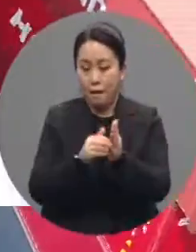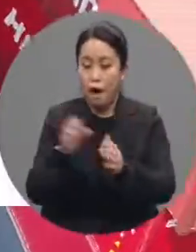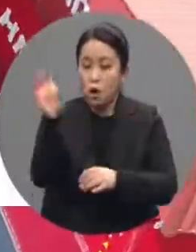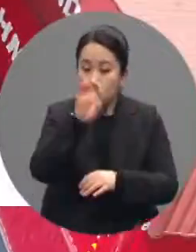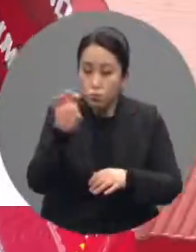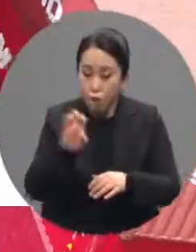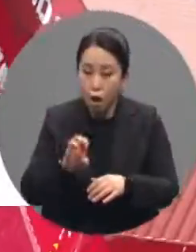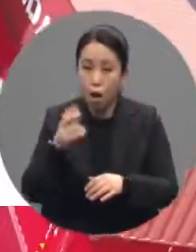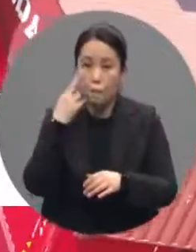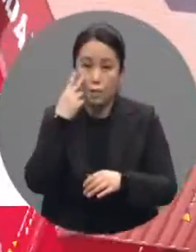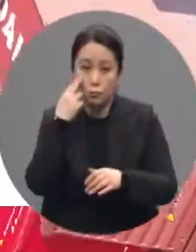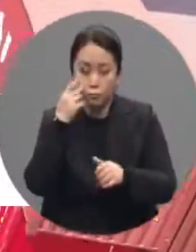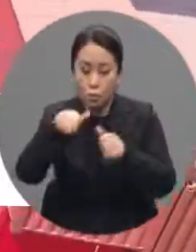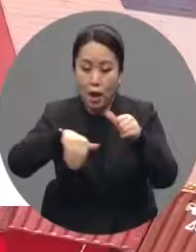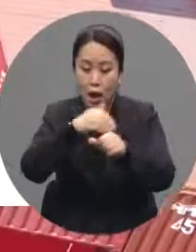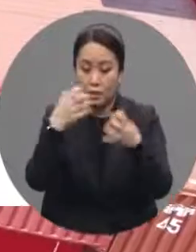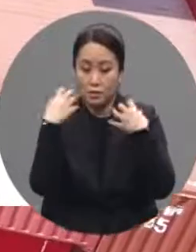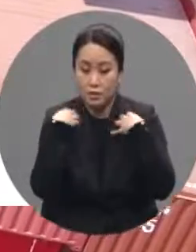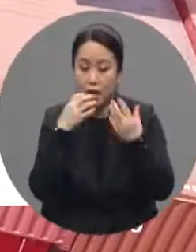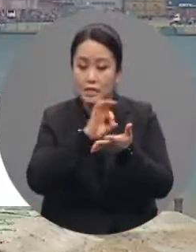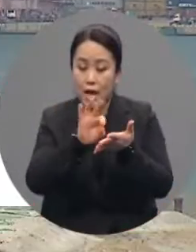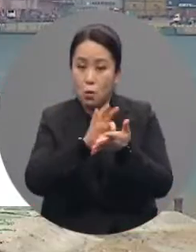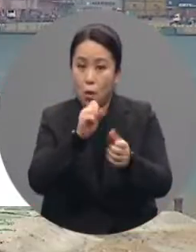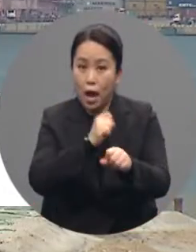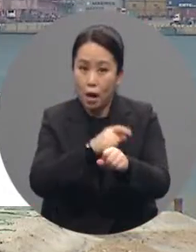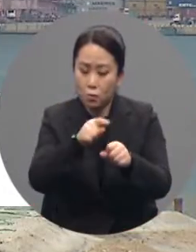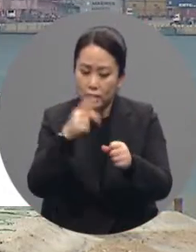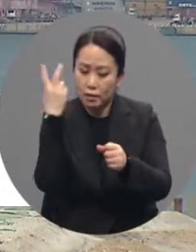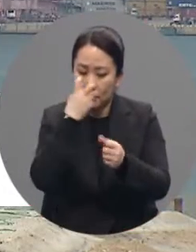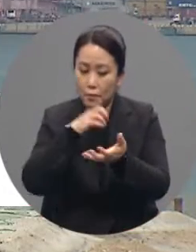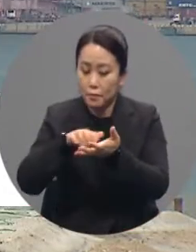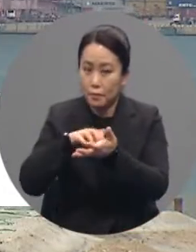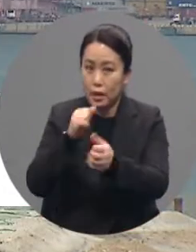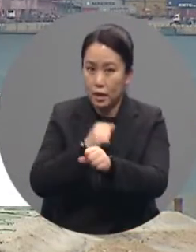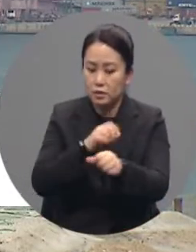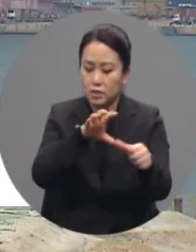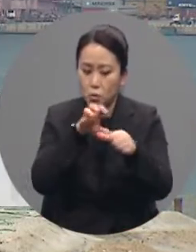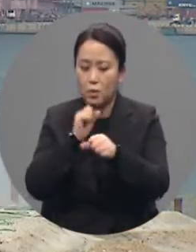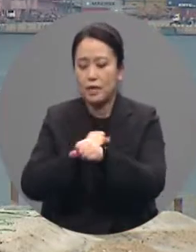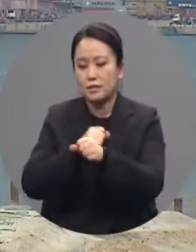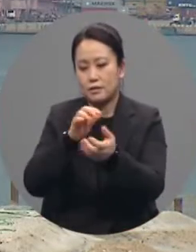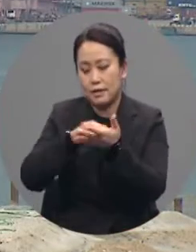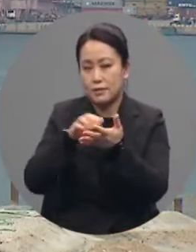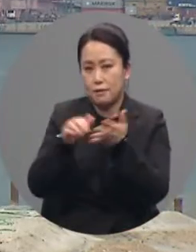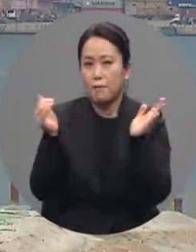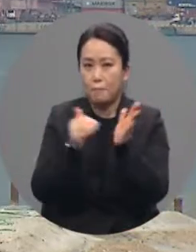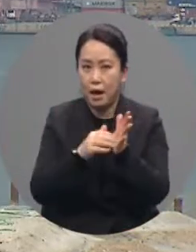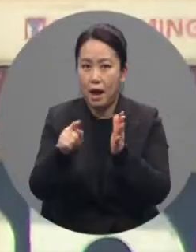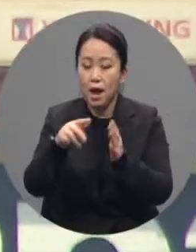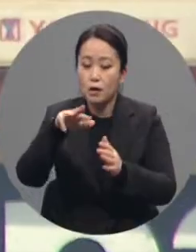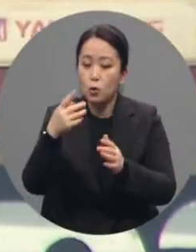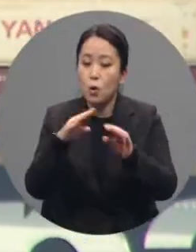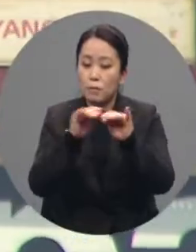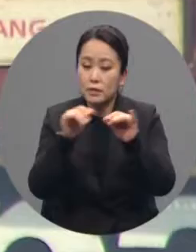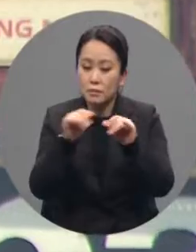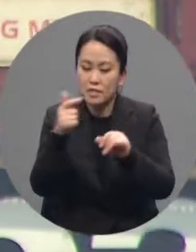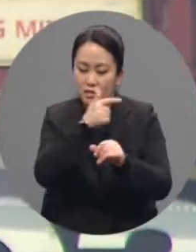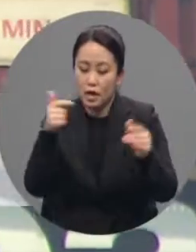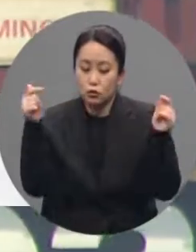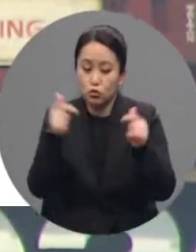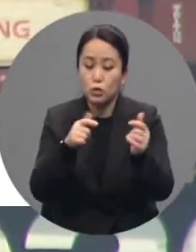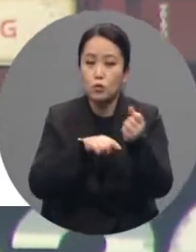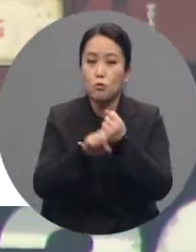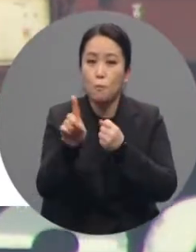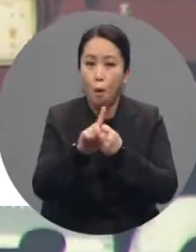환경청에서 나온 배출 산정식과 배출 계수를 저희가 활용해서 저희가 산정을 했습니다. 초미세먼지가 크게 줄어든 이유는